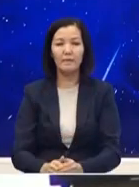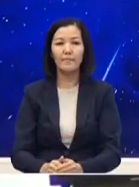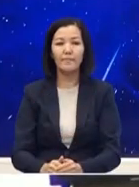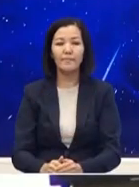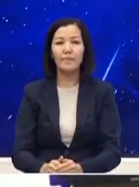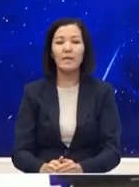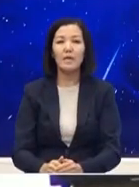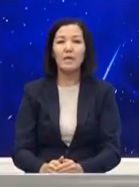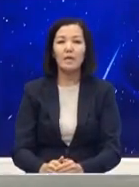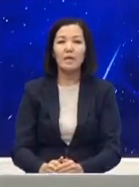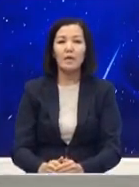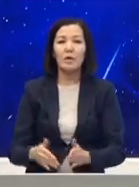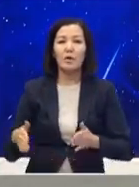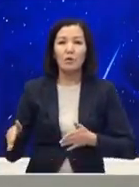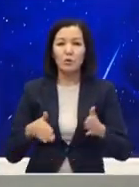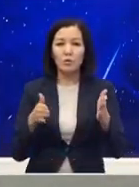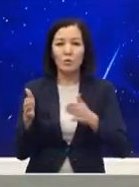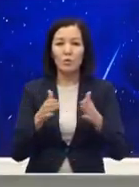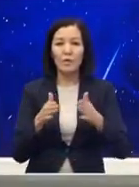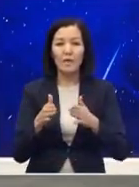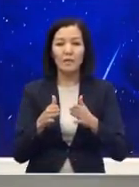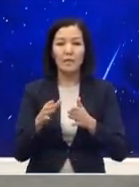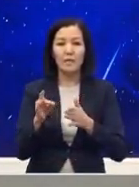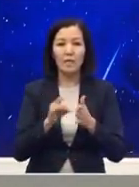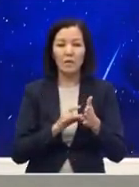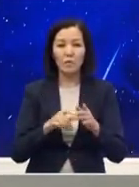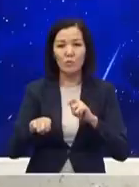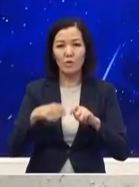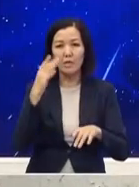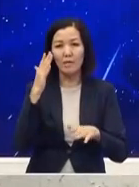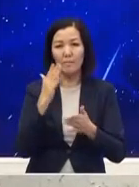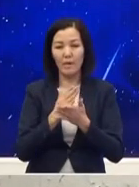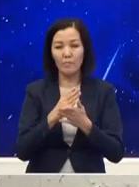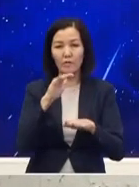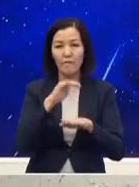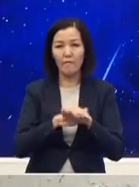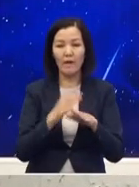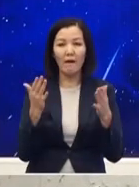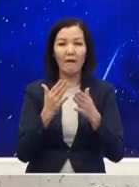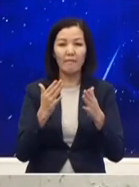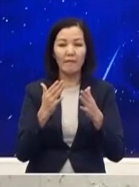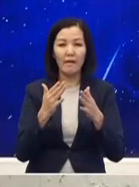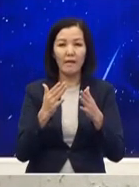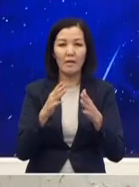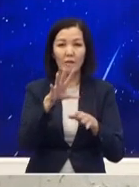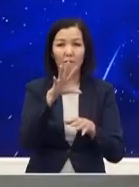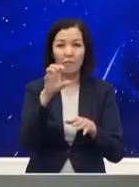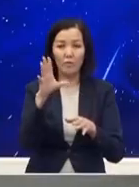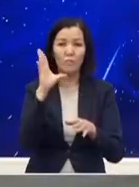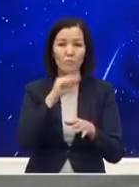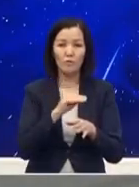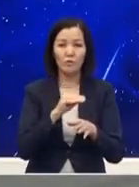Жол қозғалысы ережелері бұзылған жағдайда автоматты түрде тіркеу жүйесі арқылы қандай ереже сақталмағандығы суретке түсіріледі.